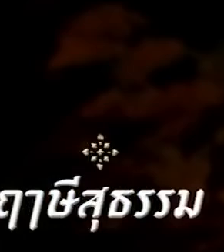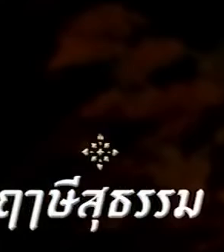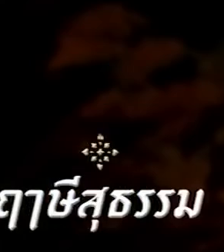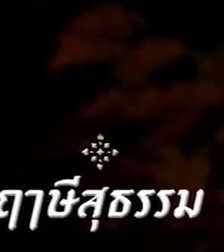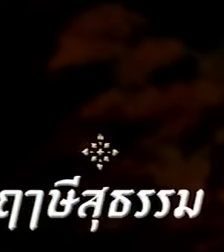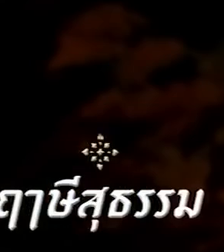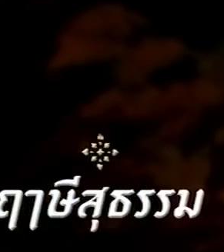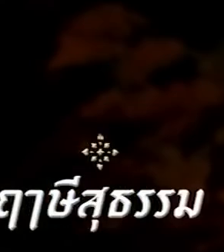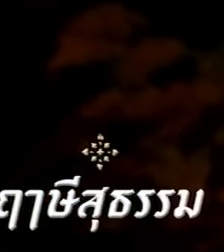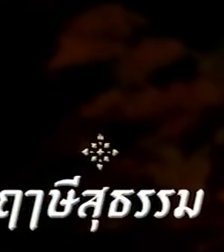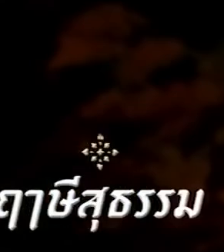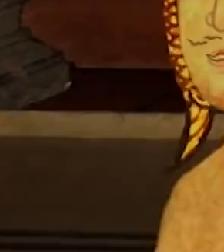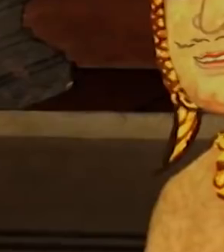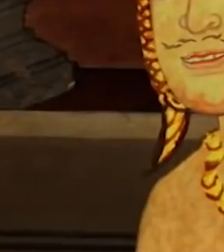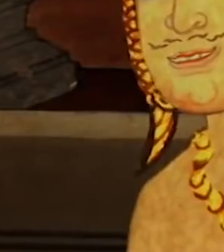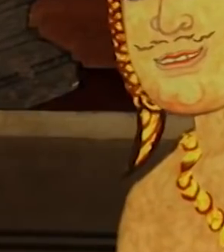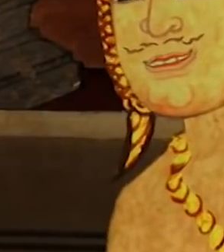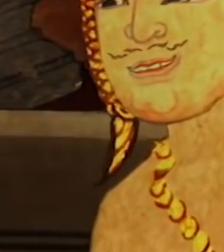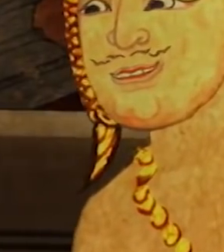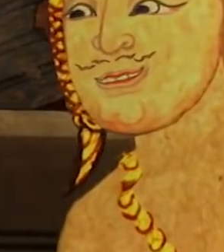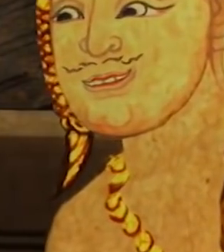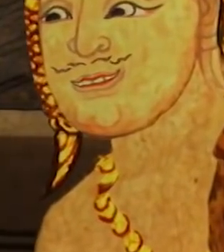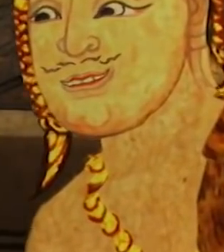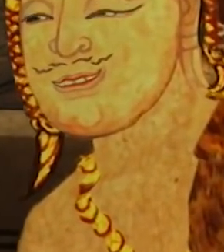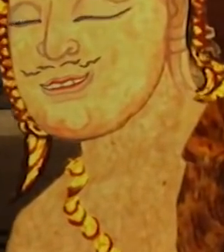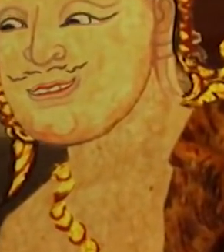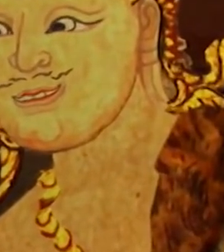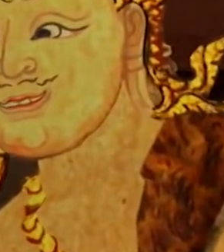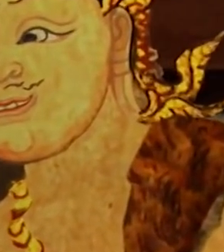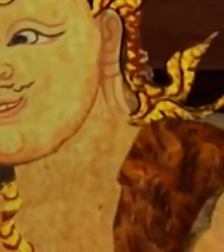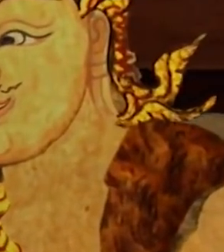เข้าไปยังก็ดี